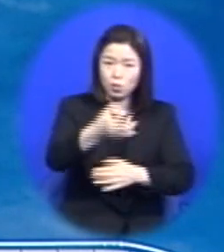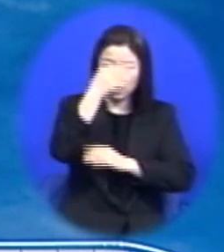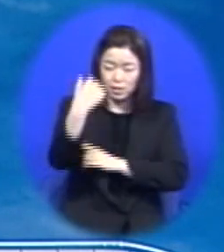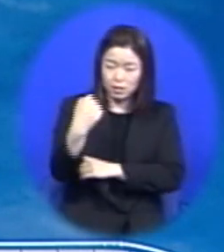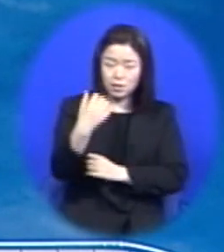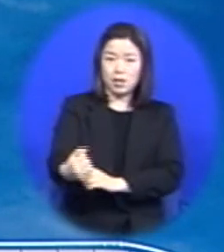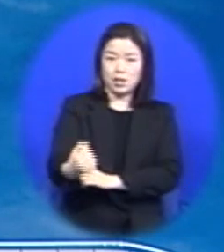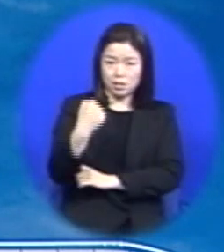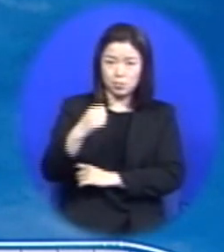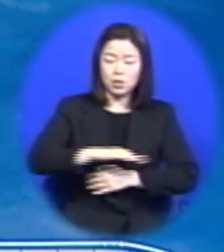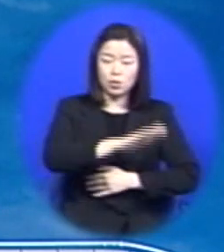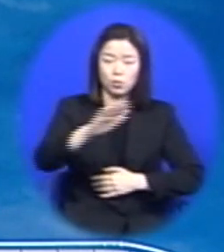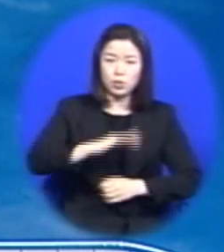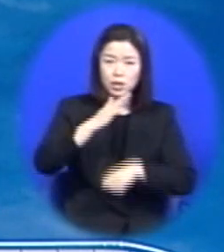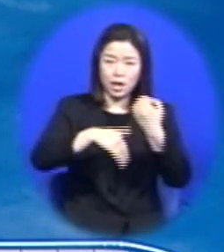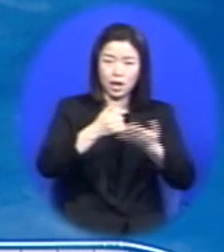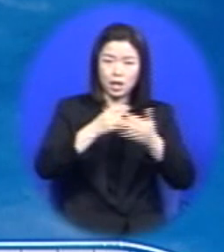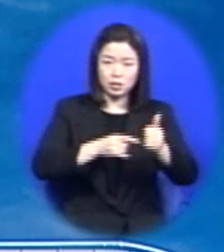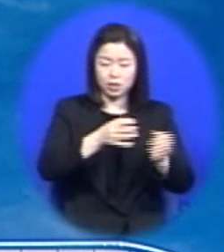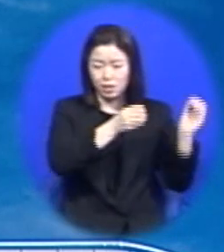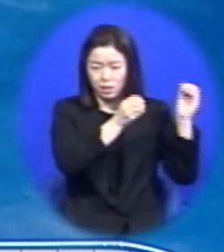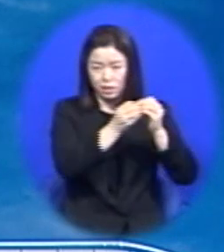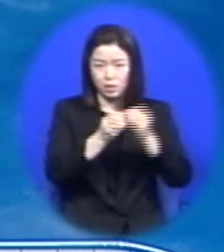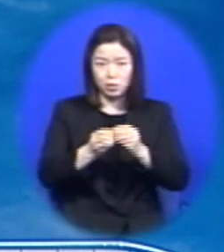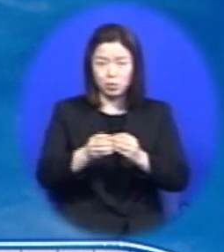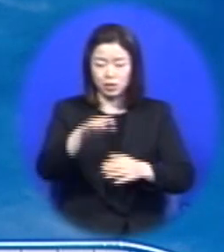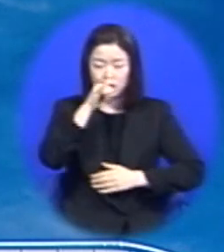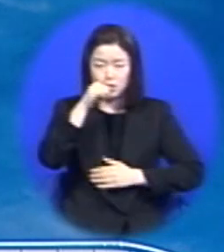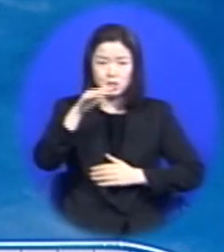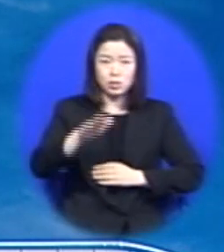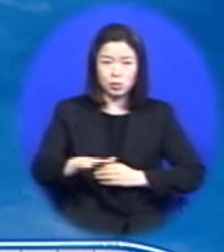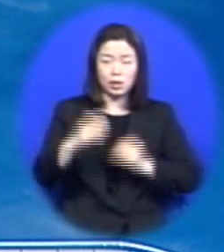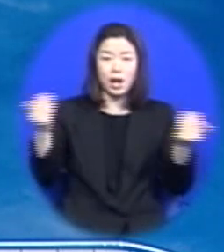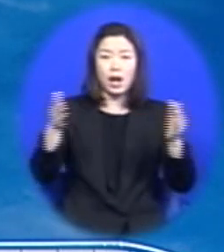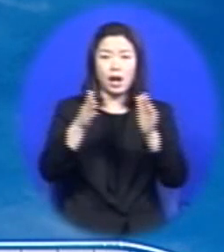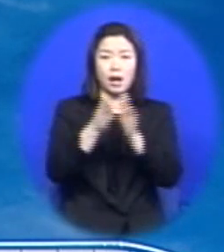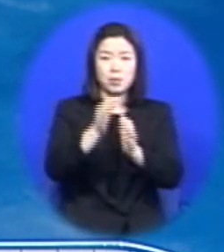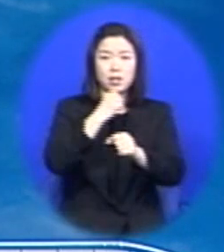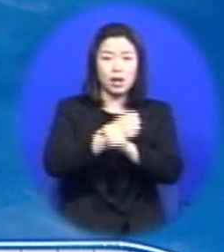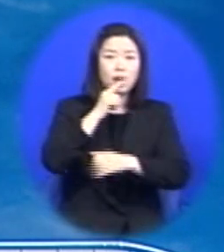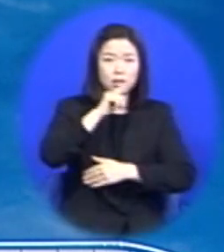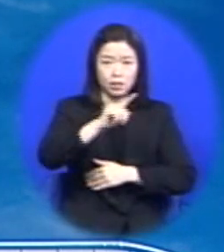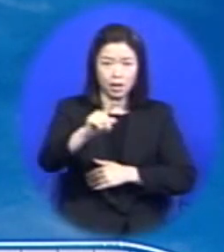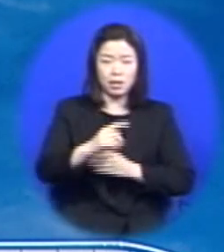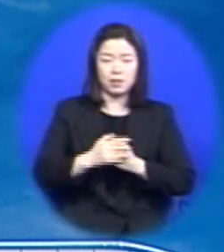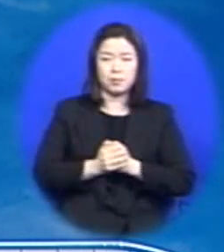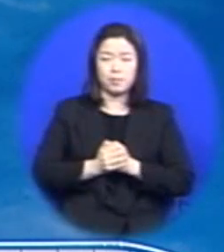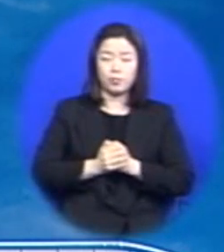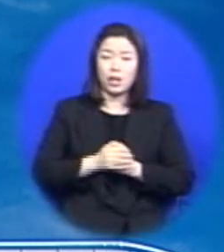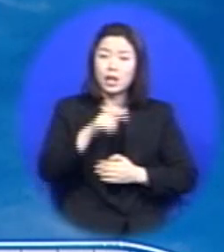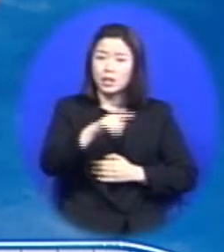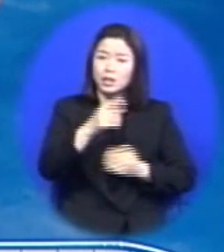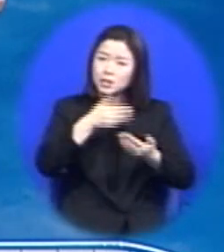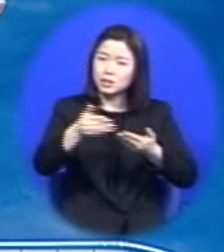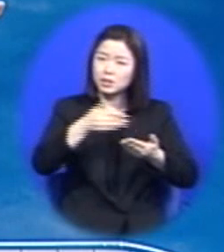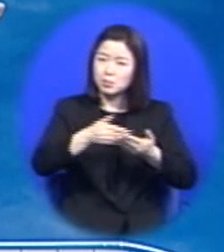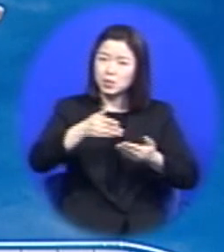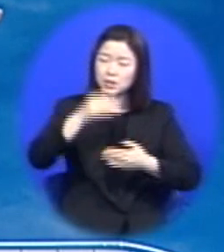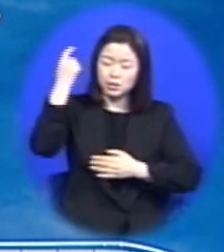힘이 우리 하나님께 세세토록 있을지로다 아멘 하더라. 여러분, 이 그림이